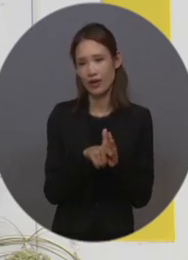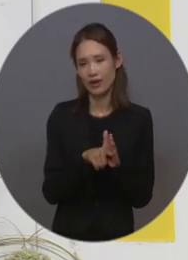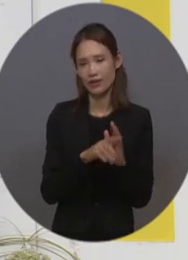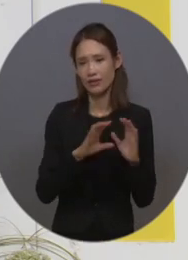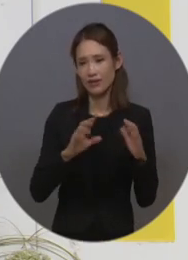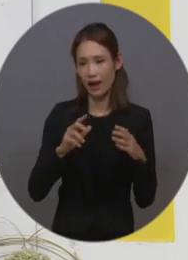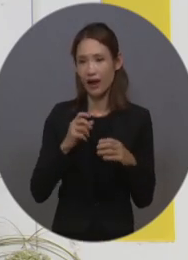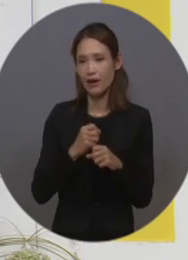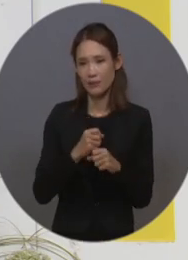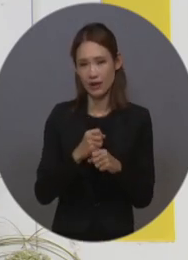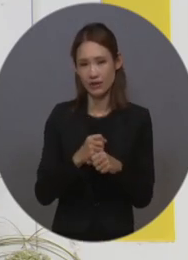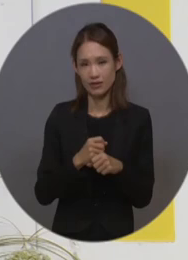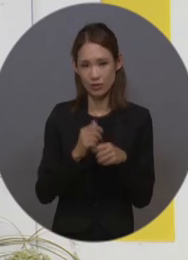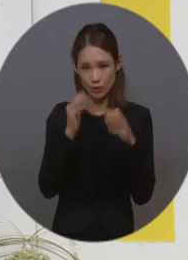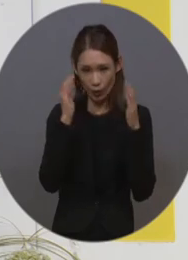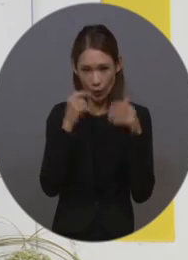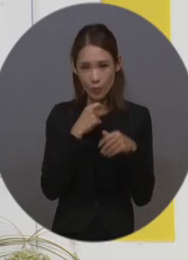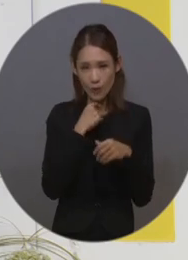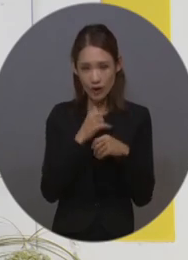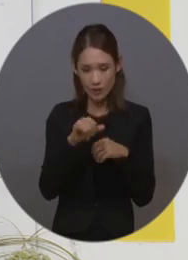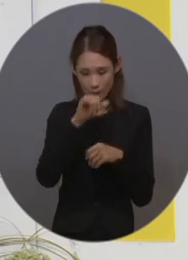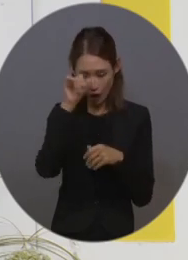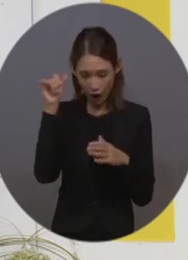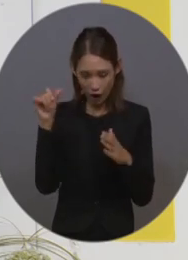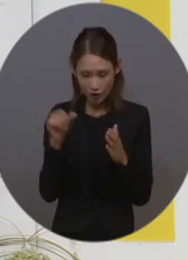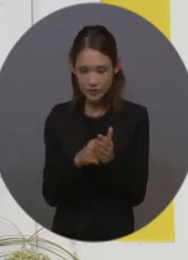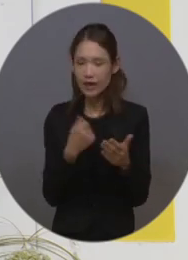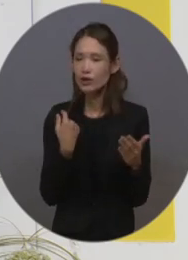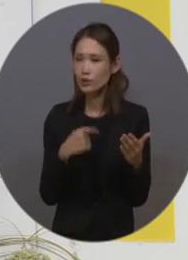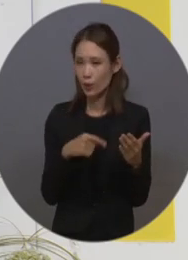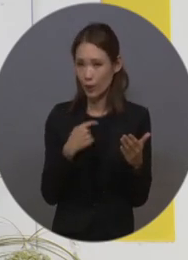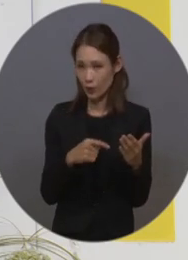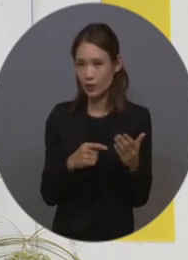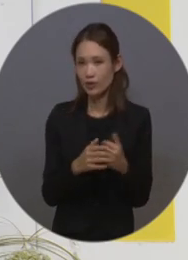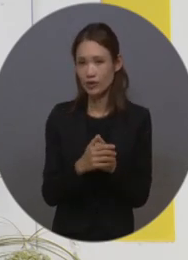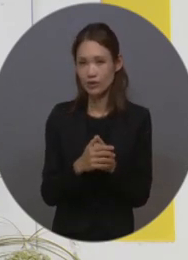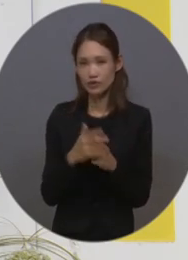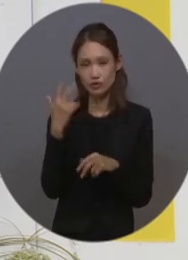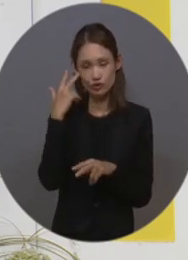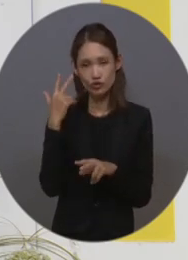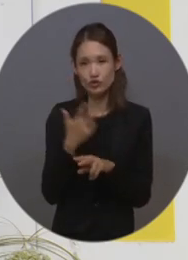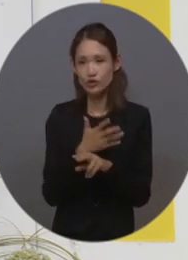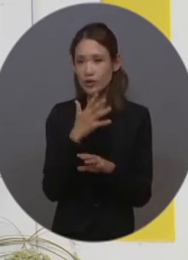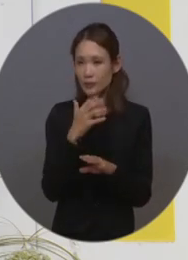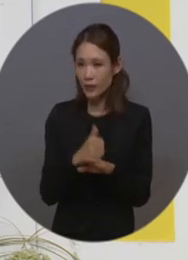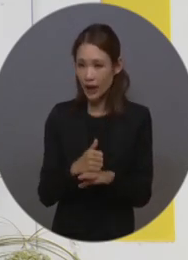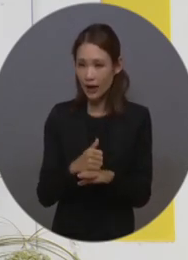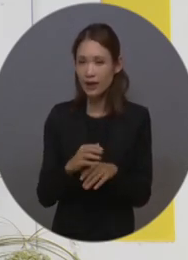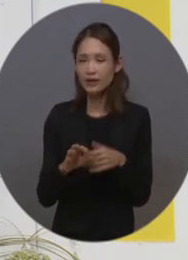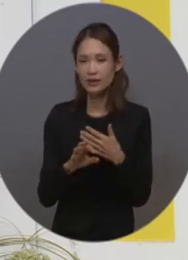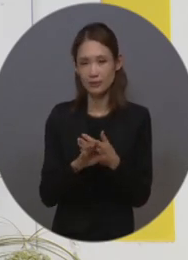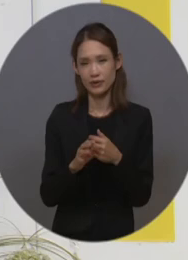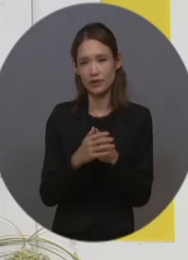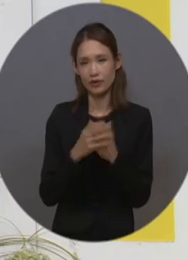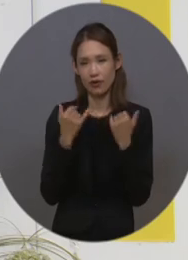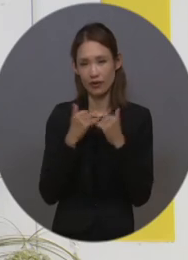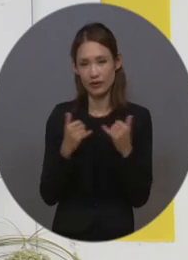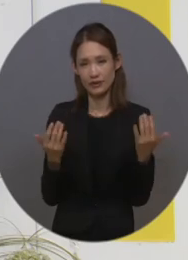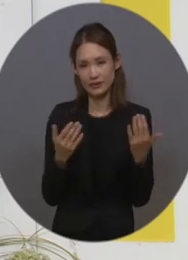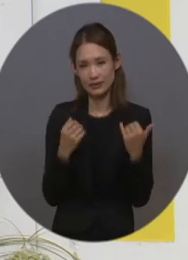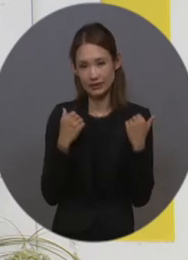같아요. 네. 공부하고 싶은 분들은 평생 교육을 하고 또 주말이 되면은 어르신들이 일을 하고 싶으신데 네.